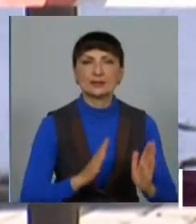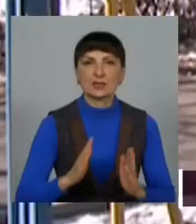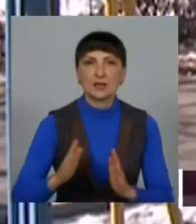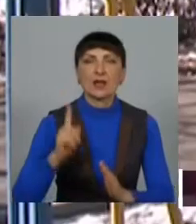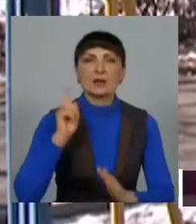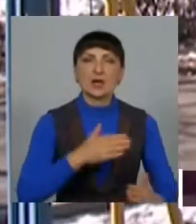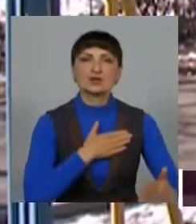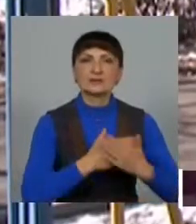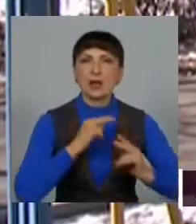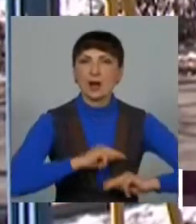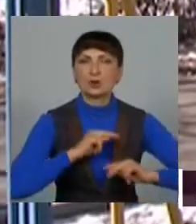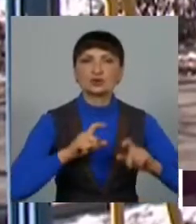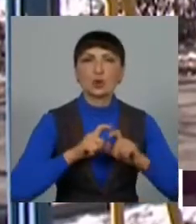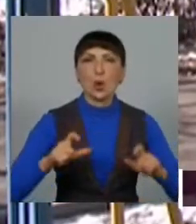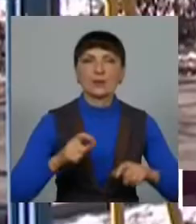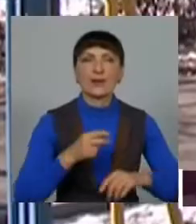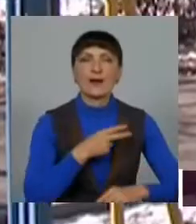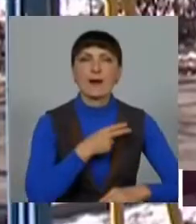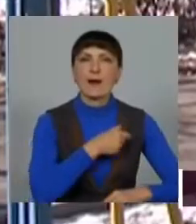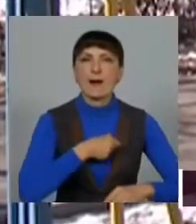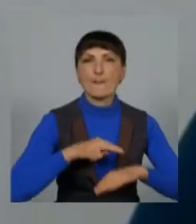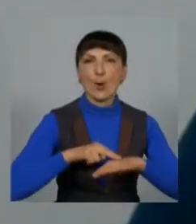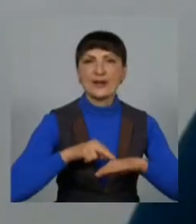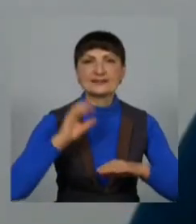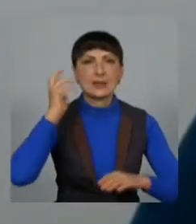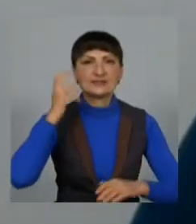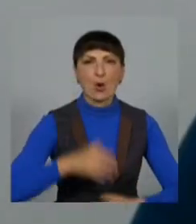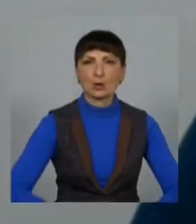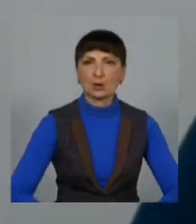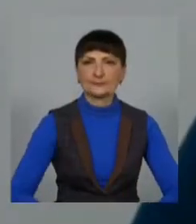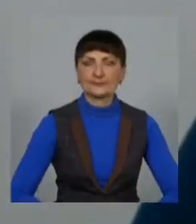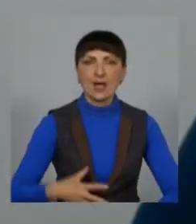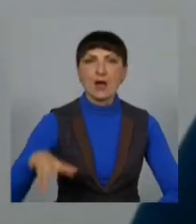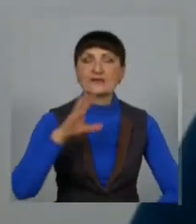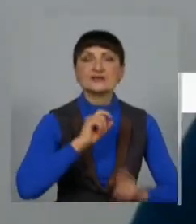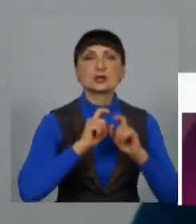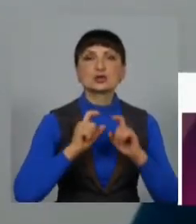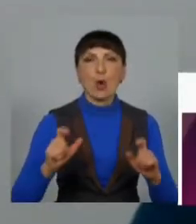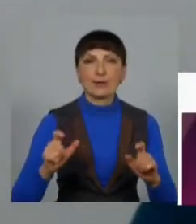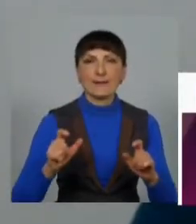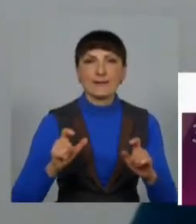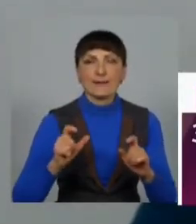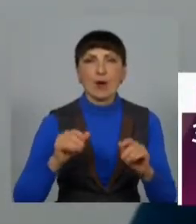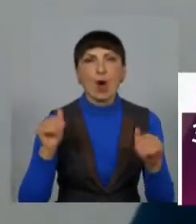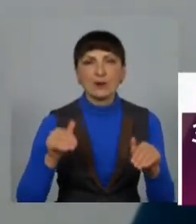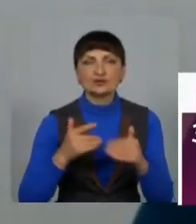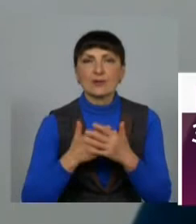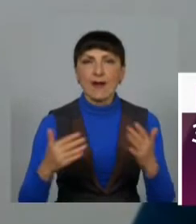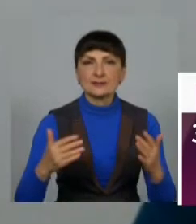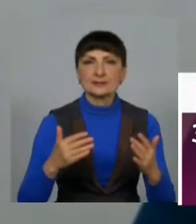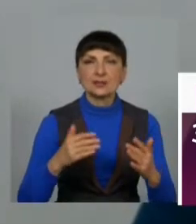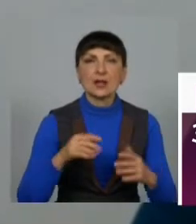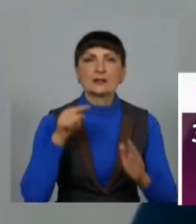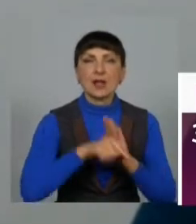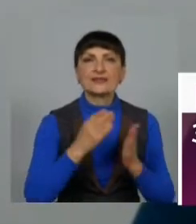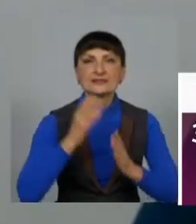также активизировать работу школьных инспекторов и психологов. Таким образом, во всех организациях образования штатные психологи